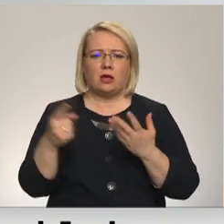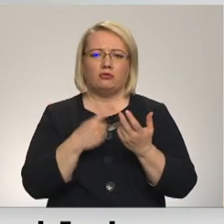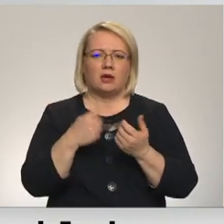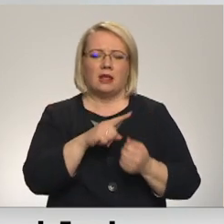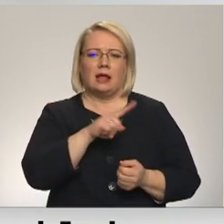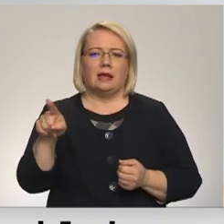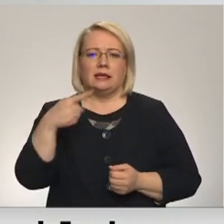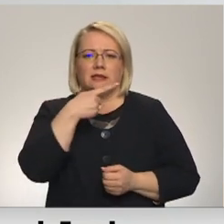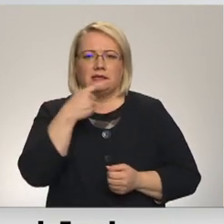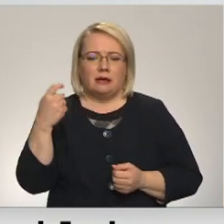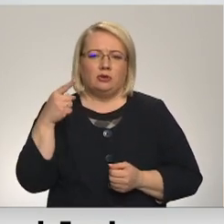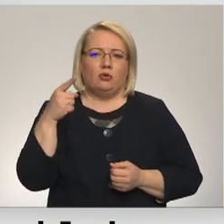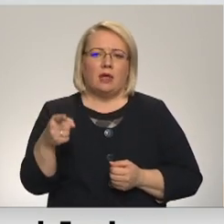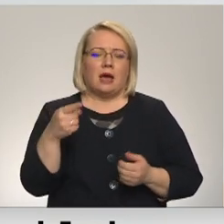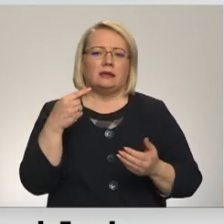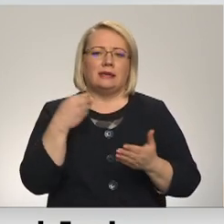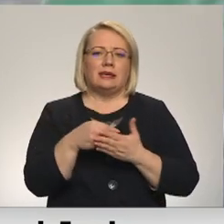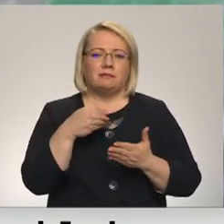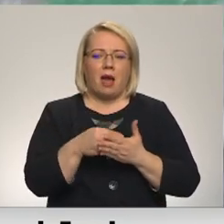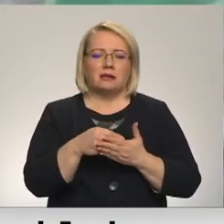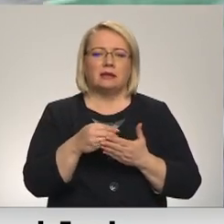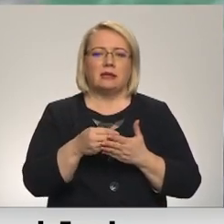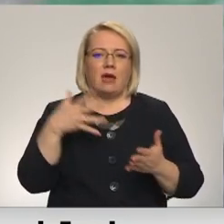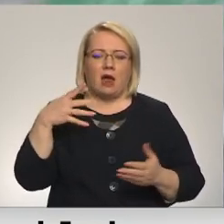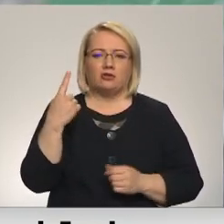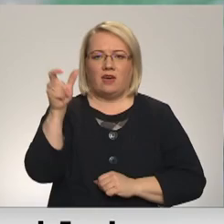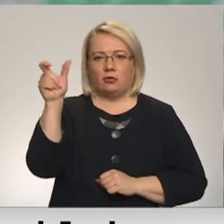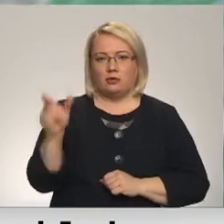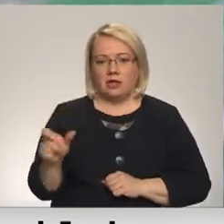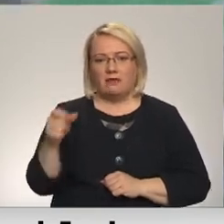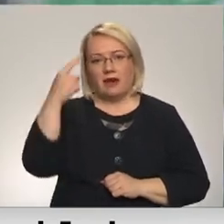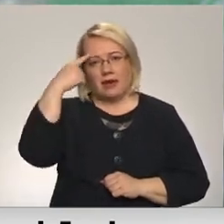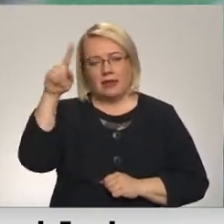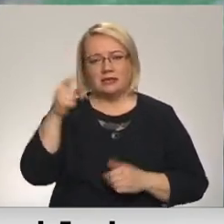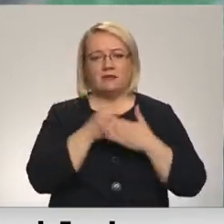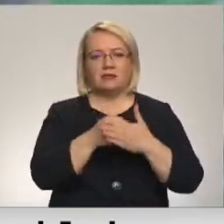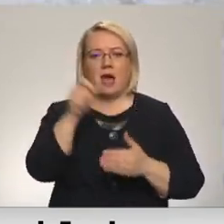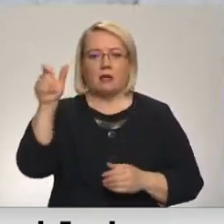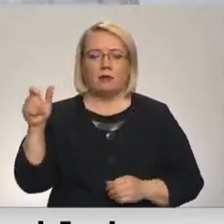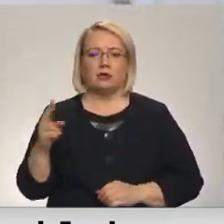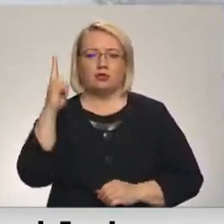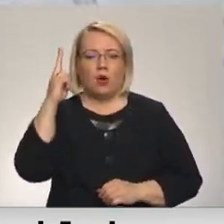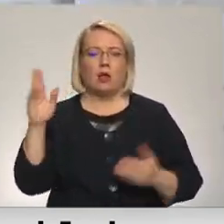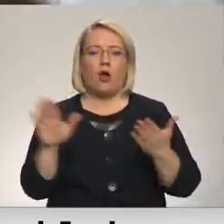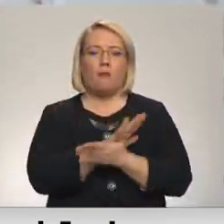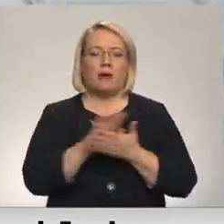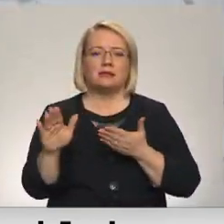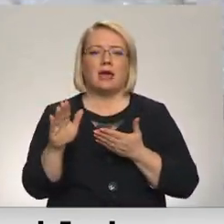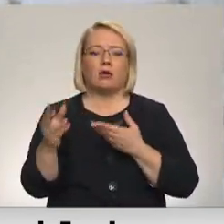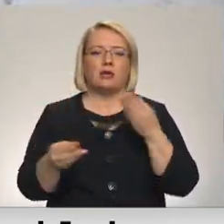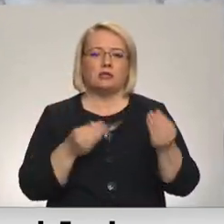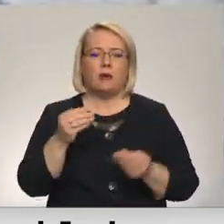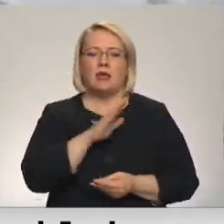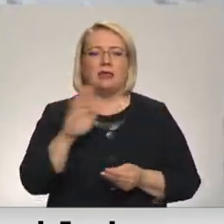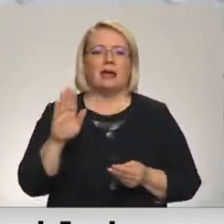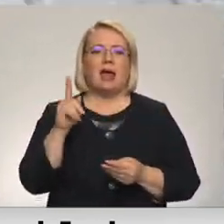tā kā tās izmaksas ir diezgan lielas uz vienu pacientu. Iniciatīvas atbalstītāji arī sola, ka kompensējot šos izdevumus, nevien